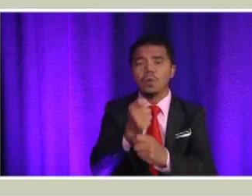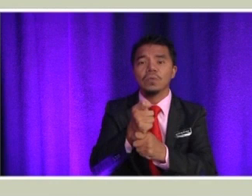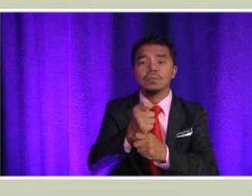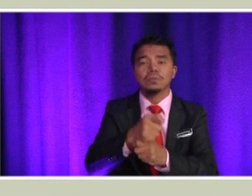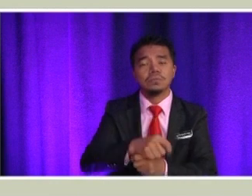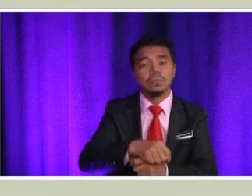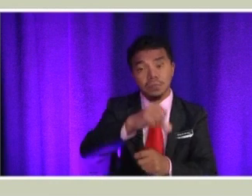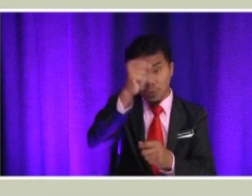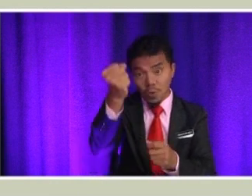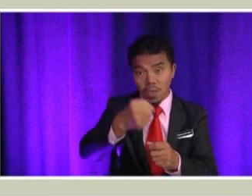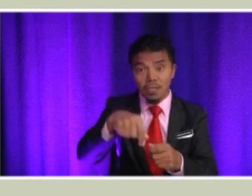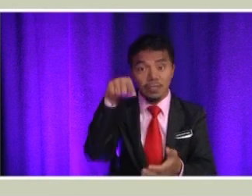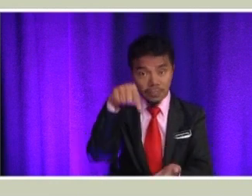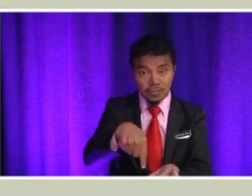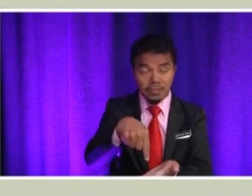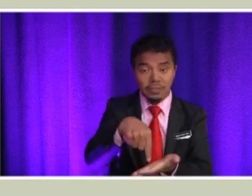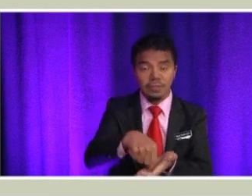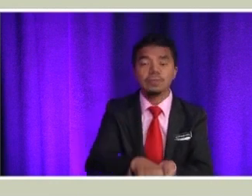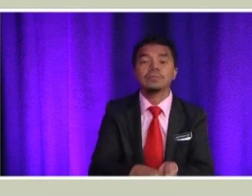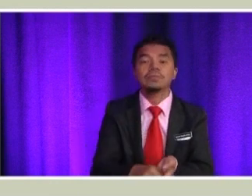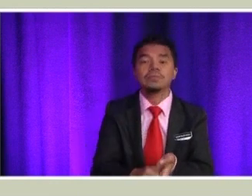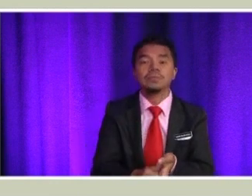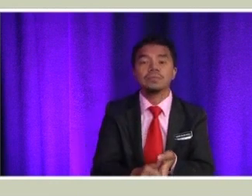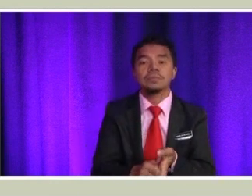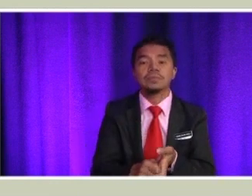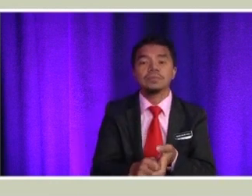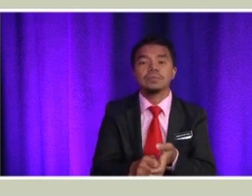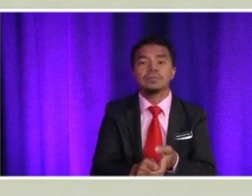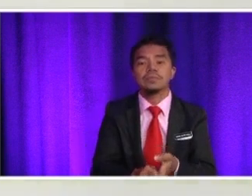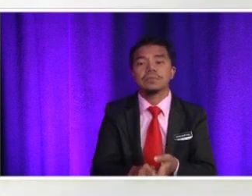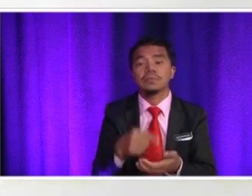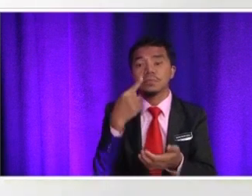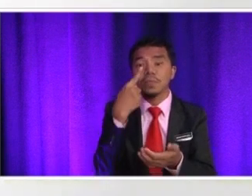ini, nyatakan individu X. Siapa nak cuba?